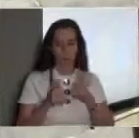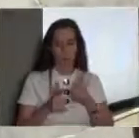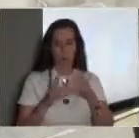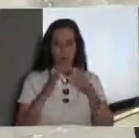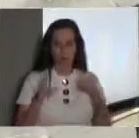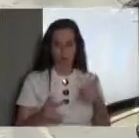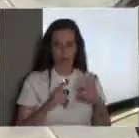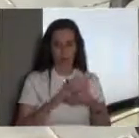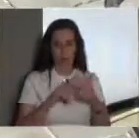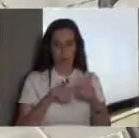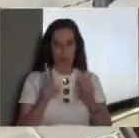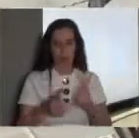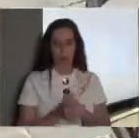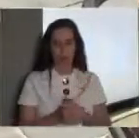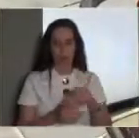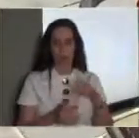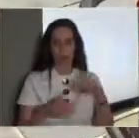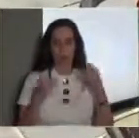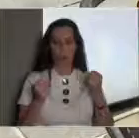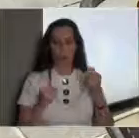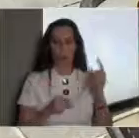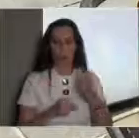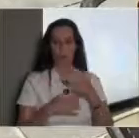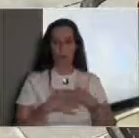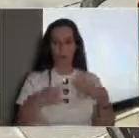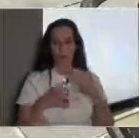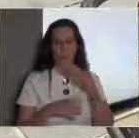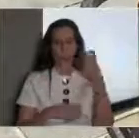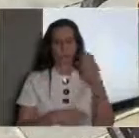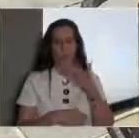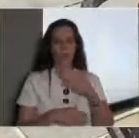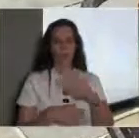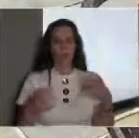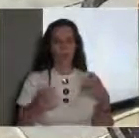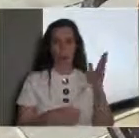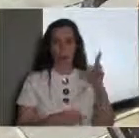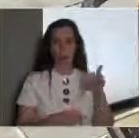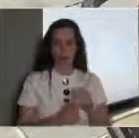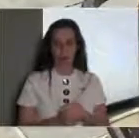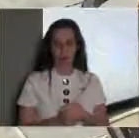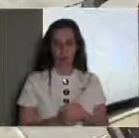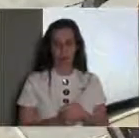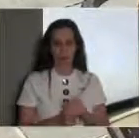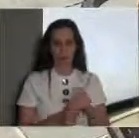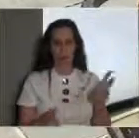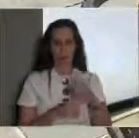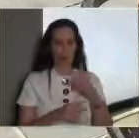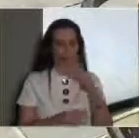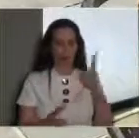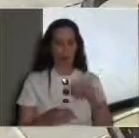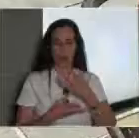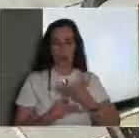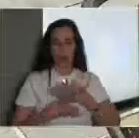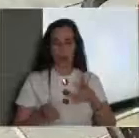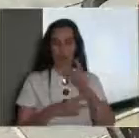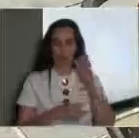ומלחמת לבנון. שיהיה לכם כל טוב עם ישראל, אוהב את עם ישראל, אוהב את היהודים, את העמלקים בערב רב. לא יכול לראות, לא יכול